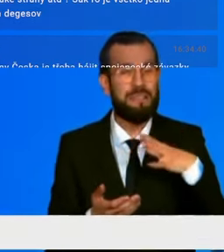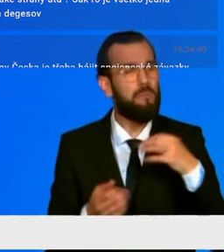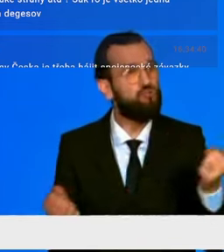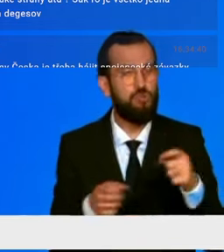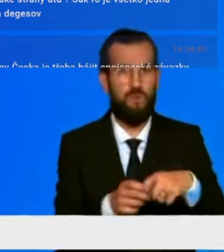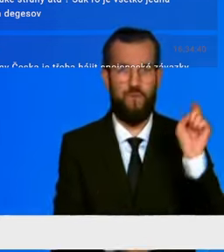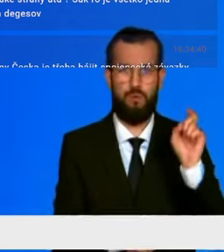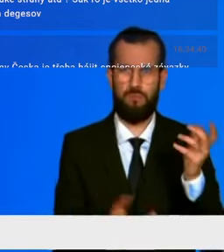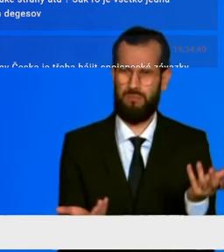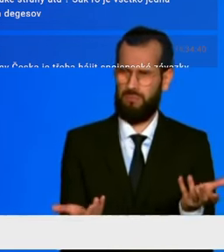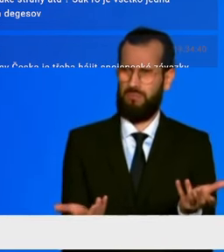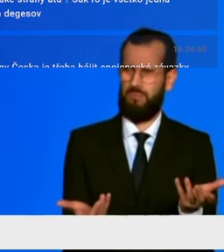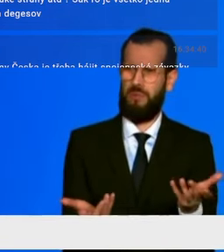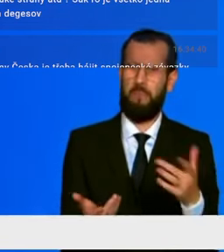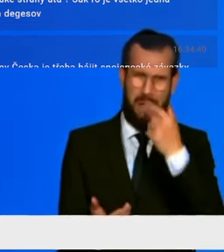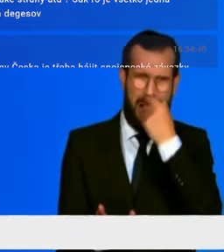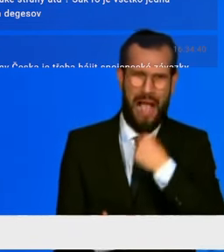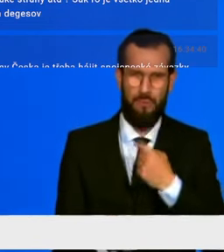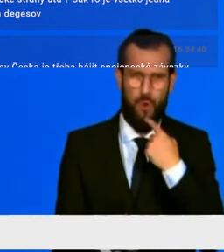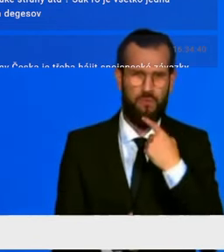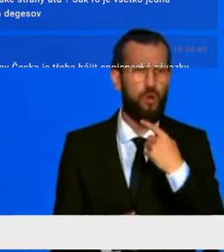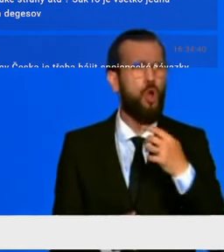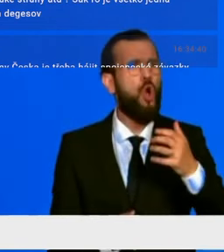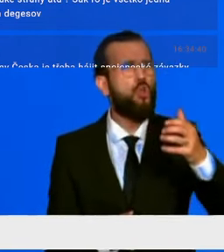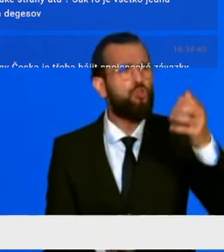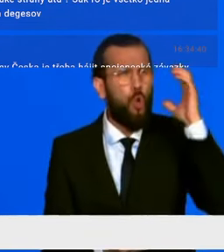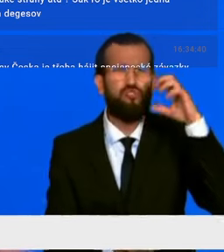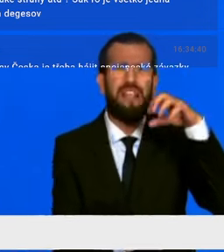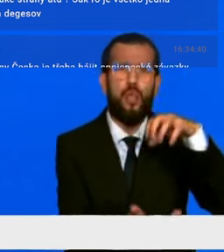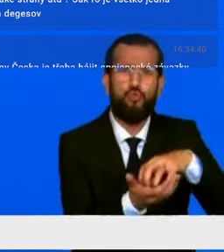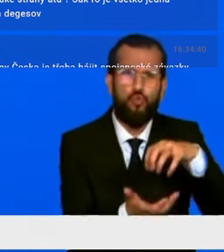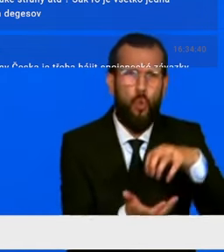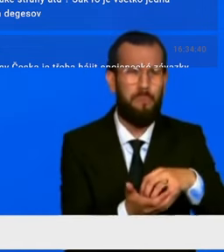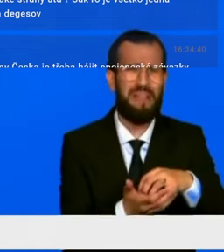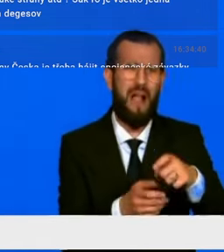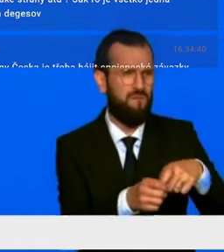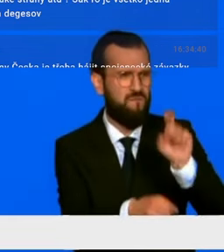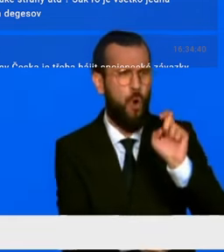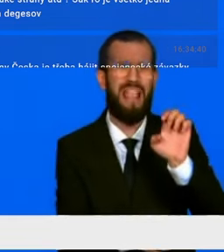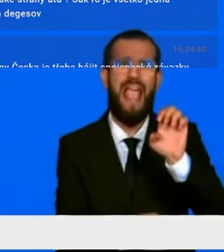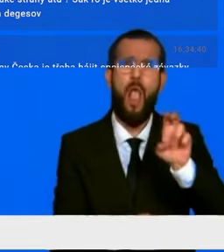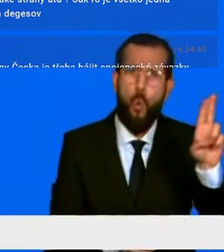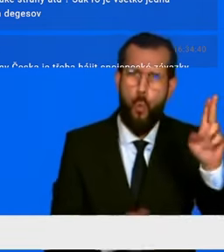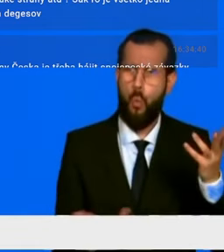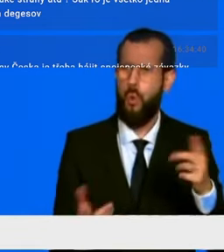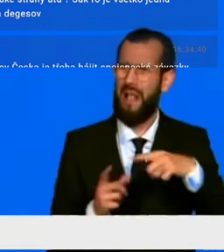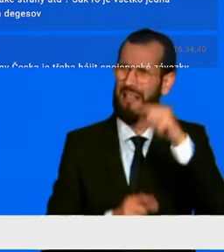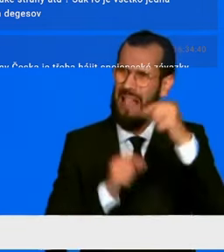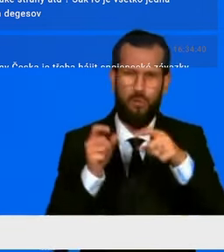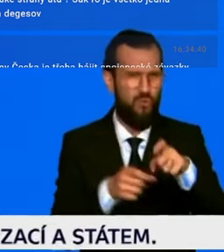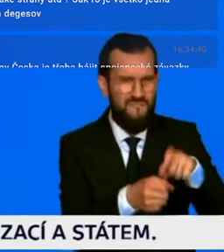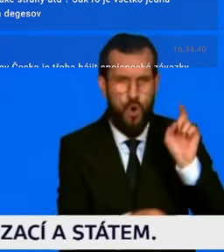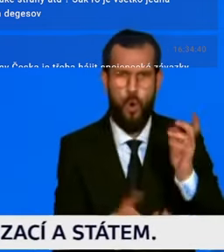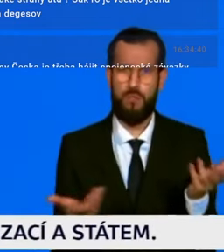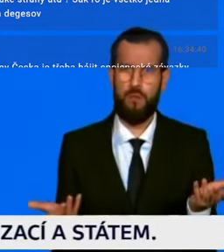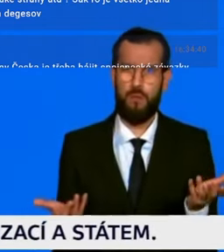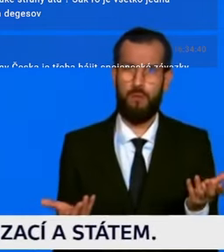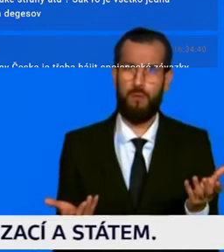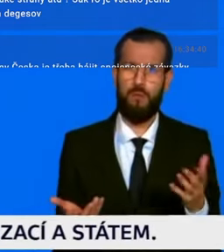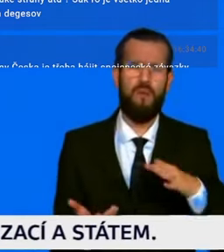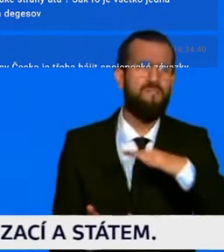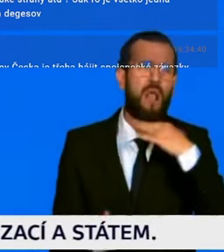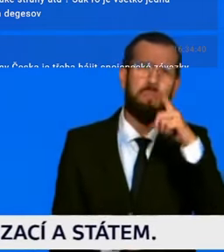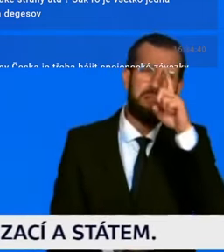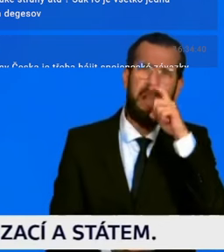najskôr rody však ja len citujem pána harabina zločinecká organizácia vystúpiť z Európskej únie najväčšie zlo podľa pána